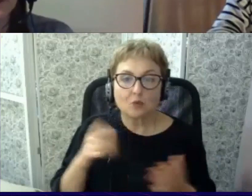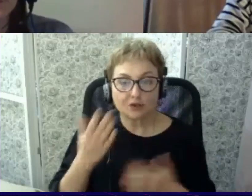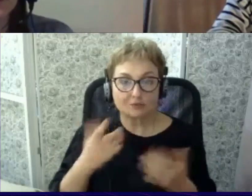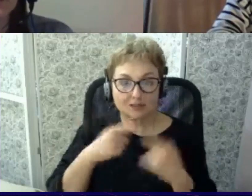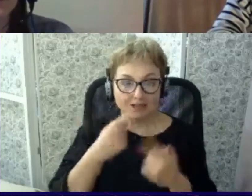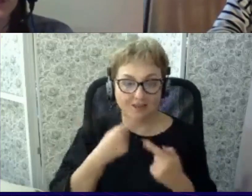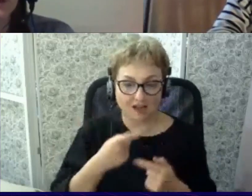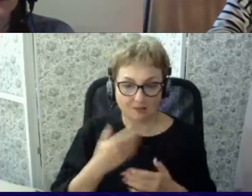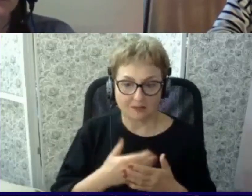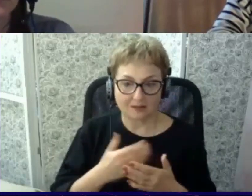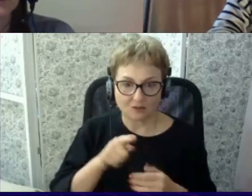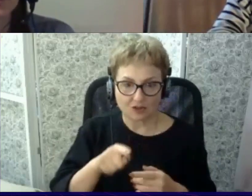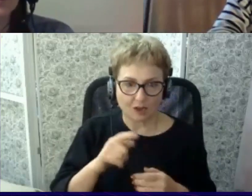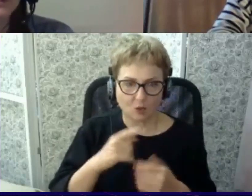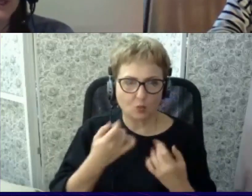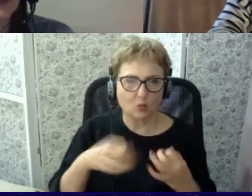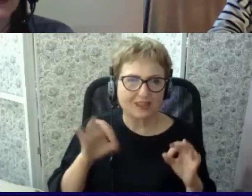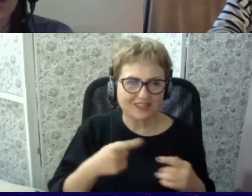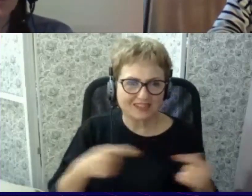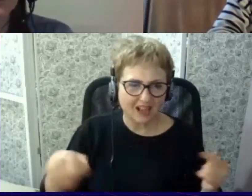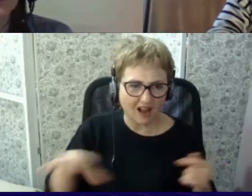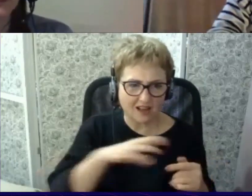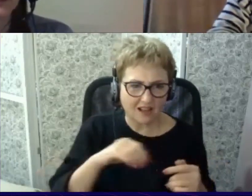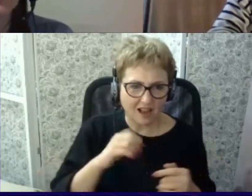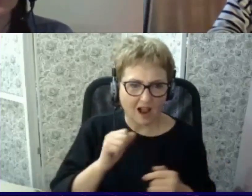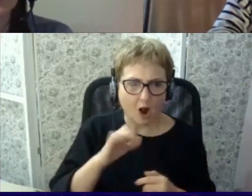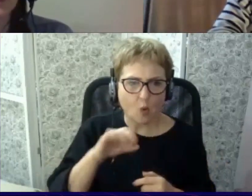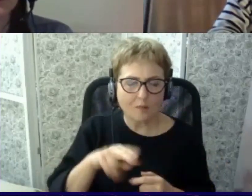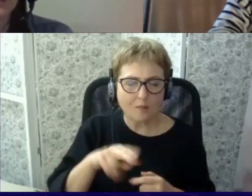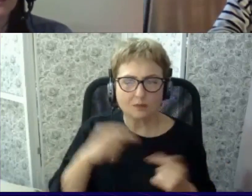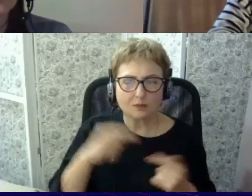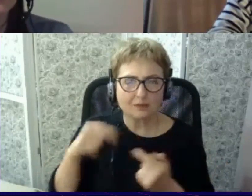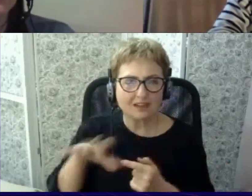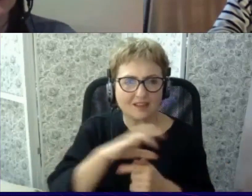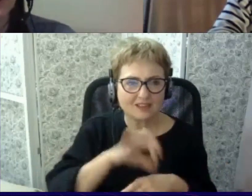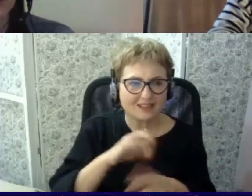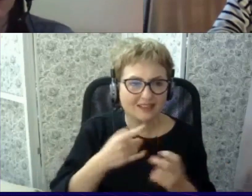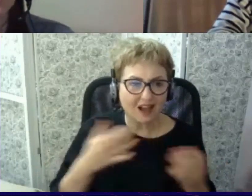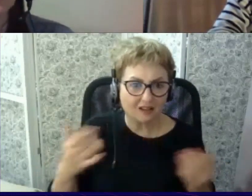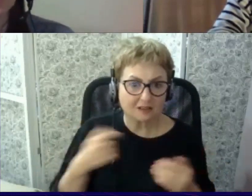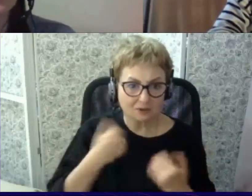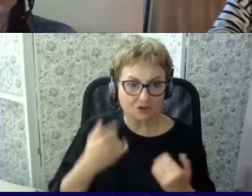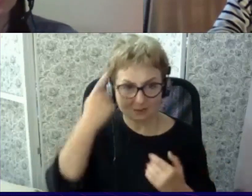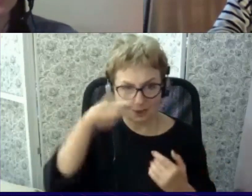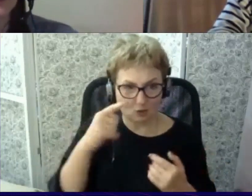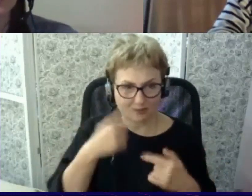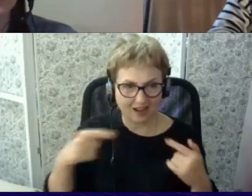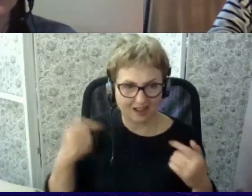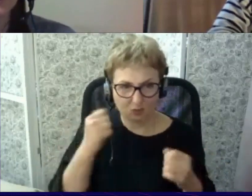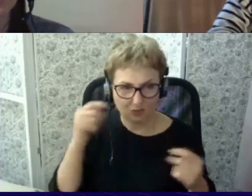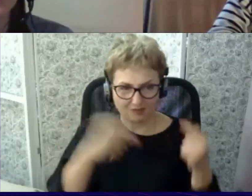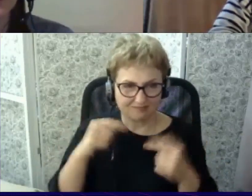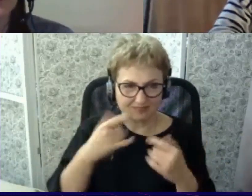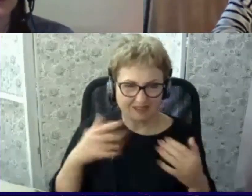мы говорим, например, вот, вот эти вот универсальные АОП, например, да, которые применяют для разных нозологий. Мы сейчас придумаем сборную солянку